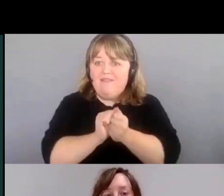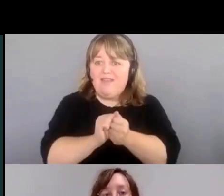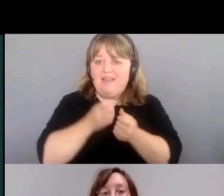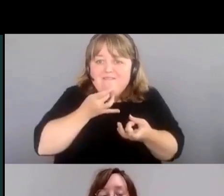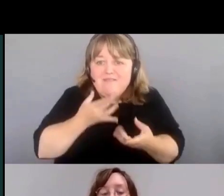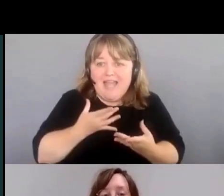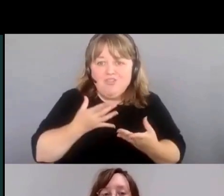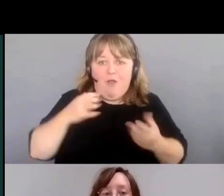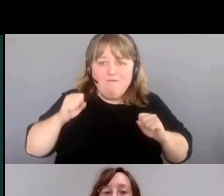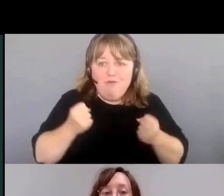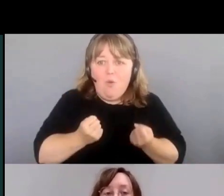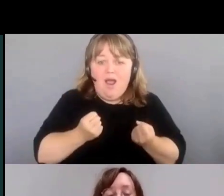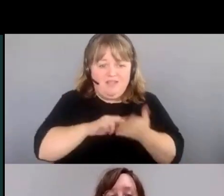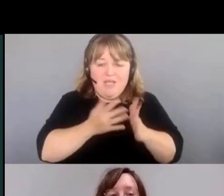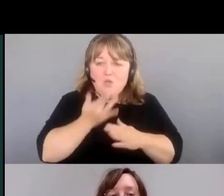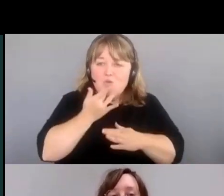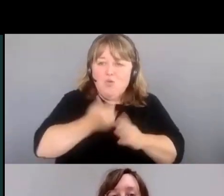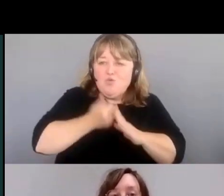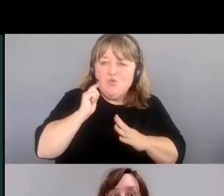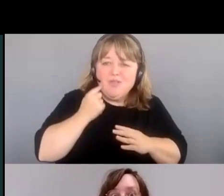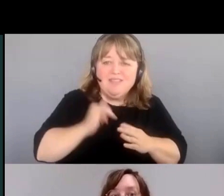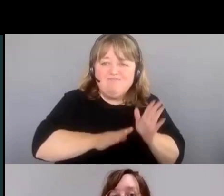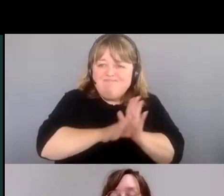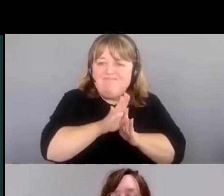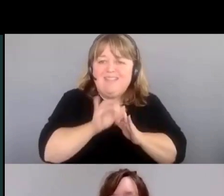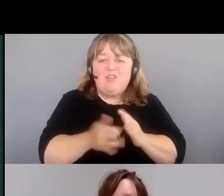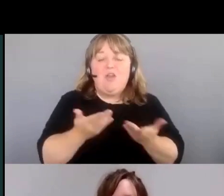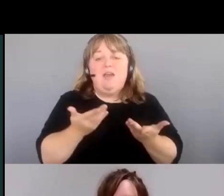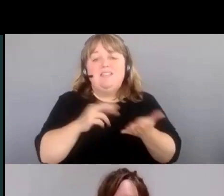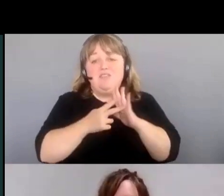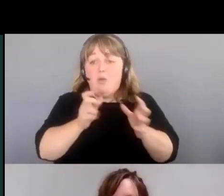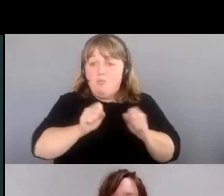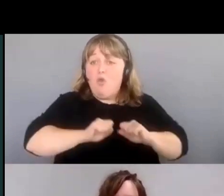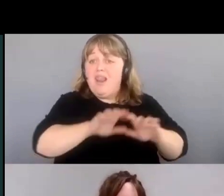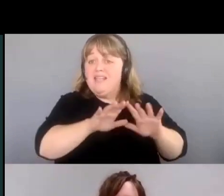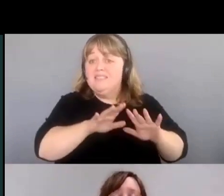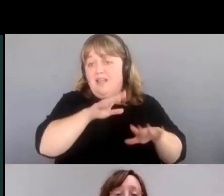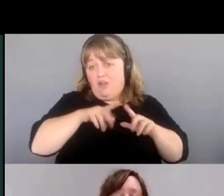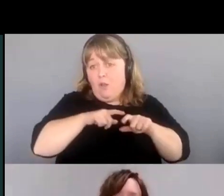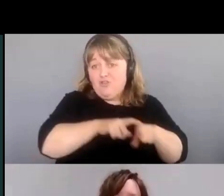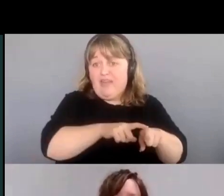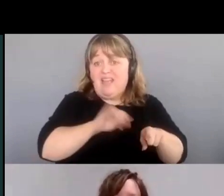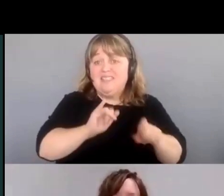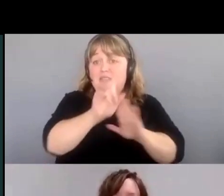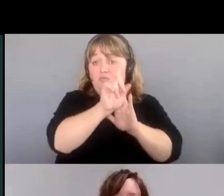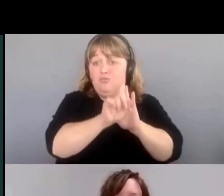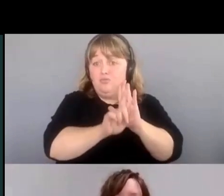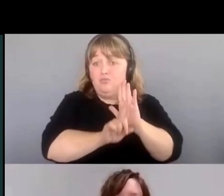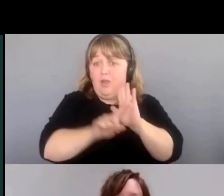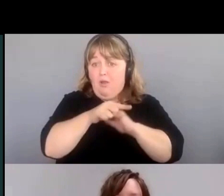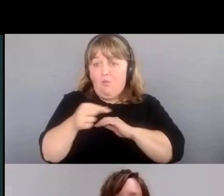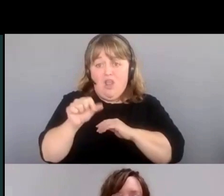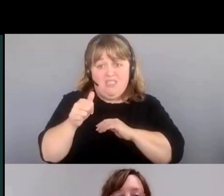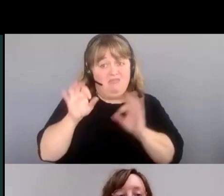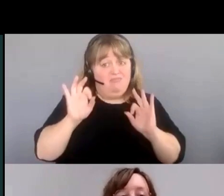continuer de laisser vos carottes pousser au jardin, même si la température baisse. Puis, pour ce qui